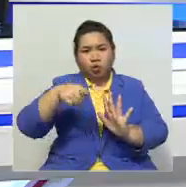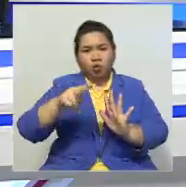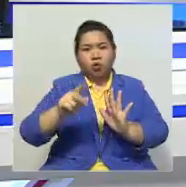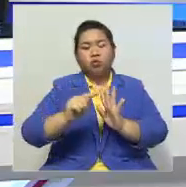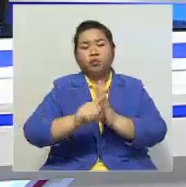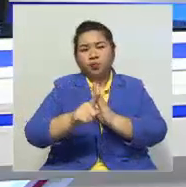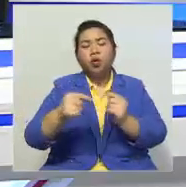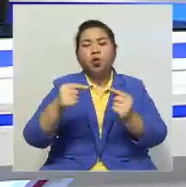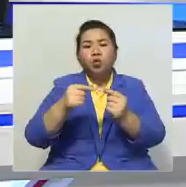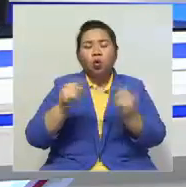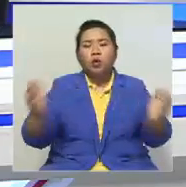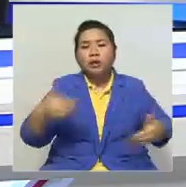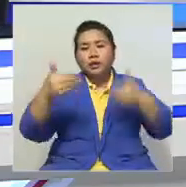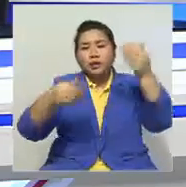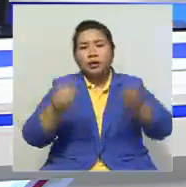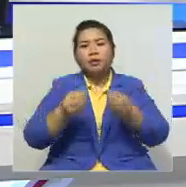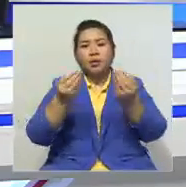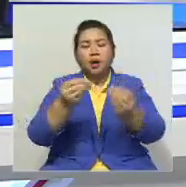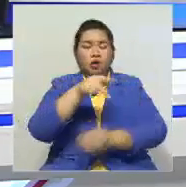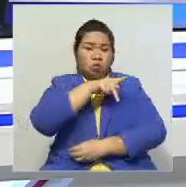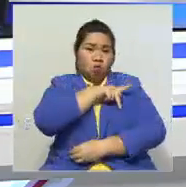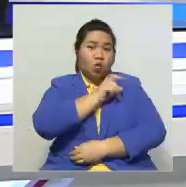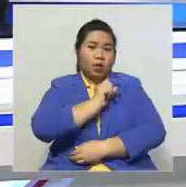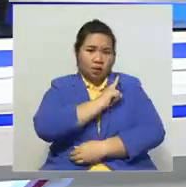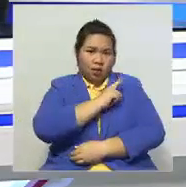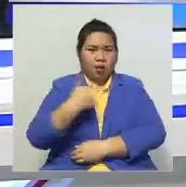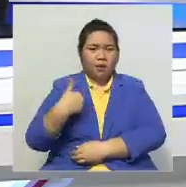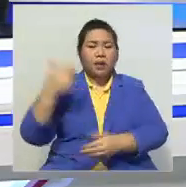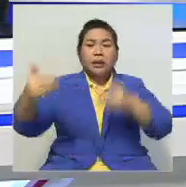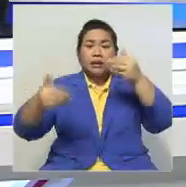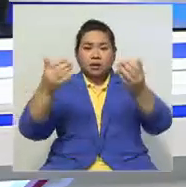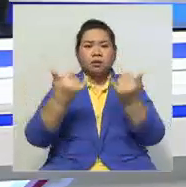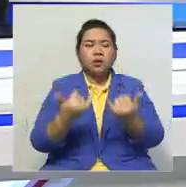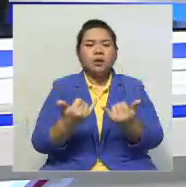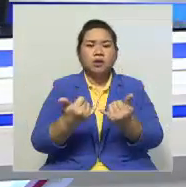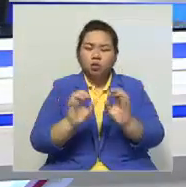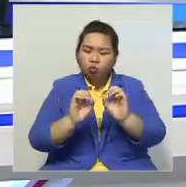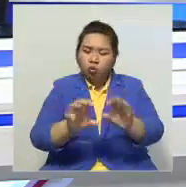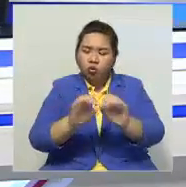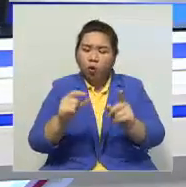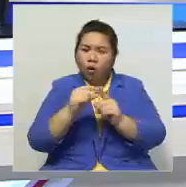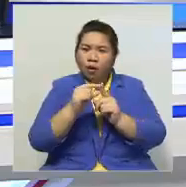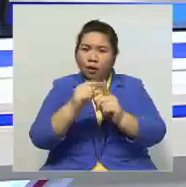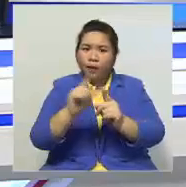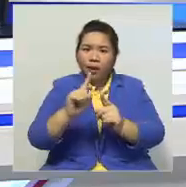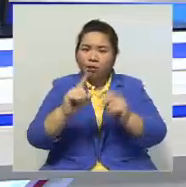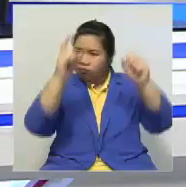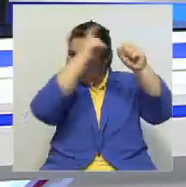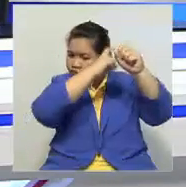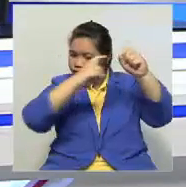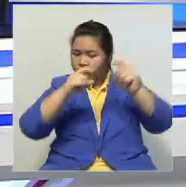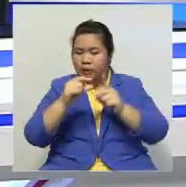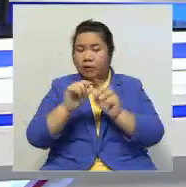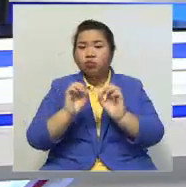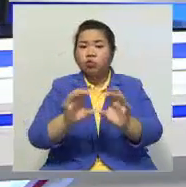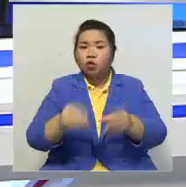าในเทศกาลวันอาสาฬหบูชาและวันเข้าพรรษาค่ะเพื่อที่จะใช้กิจกรรมนี้เนี่ยปลูกฝังหลักคำสอนขององค์สมเด็จพระสัมมา